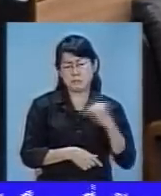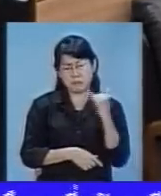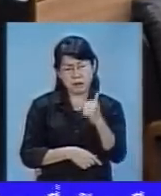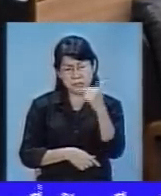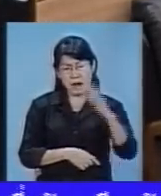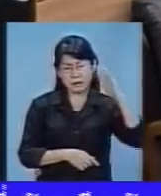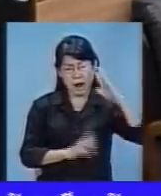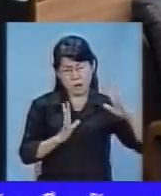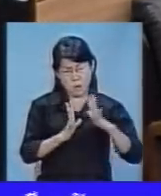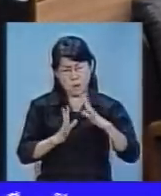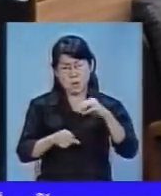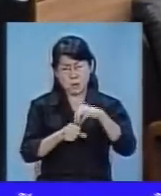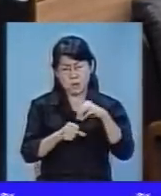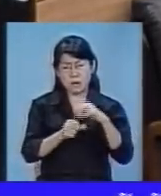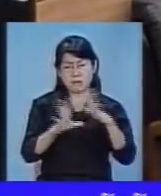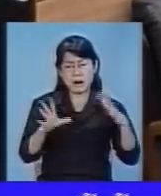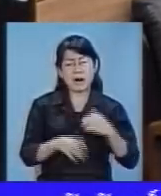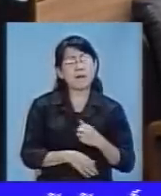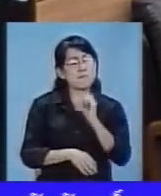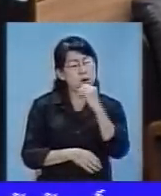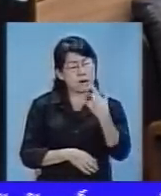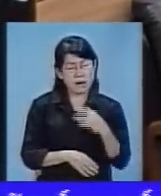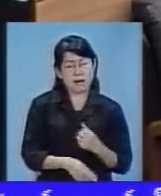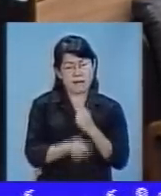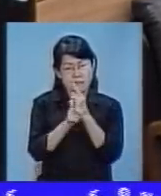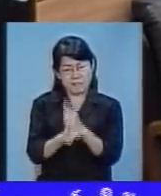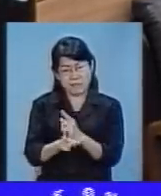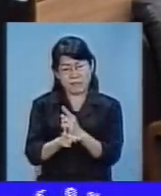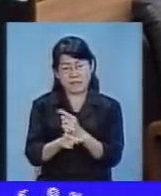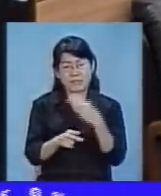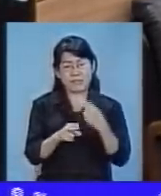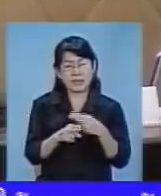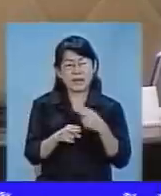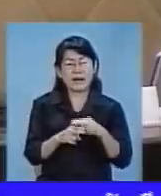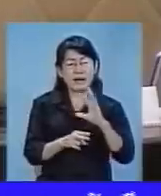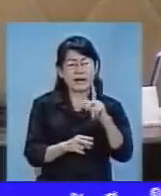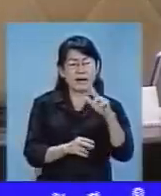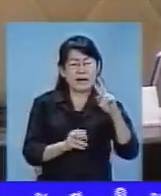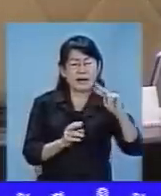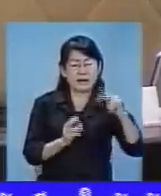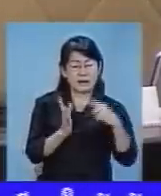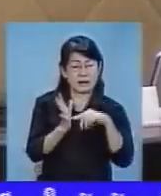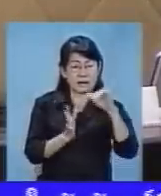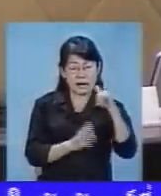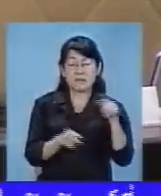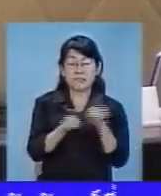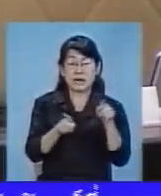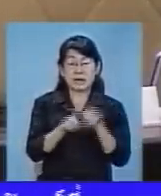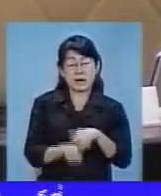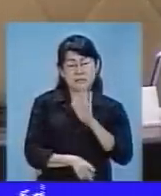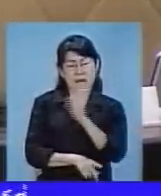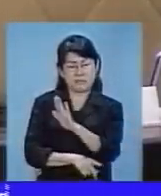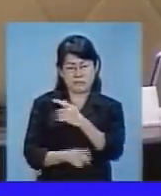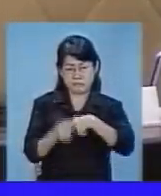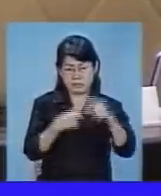แม้กระทั่งที่เมื่อกี้ผมบอกว่าที่ติดตามท่านทงไหเข้าไปเนี่ยท่านทงไหยังโดนทหารไม่เข้าเลยครับ2จุดนะครับ